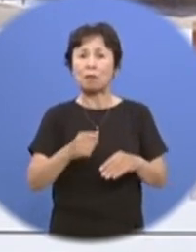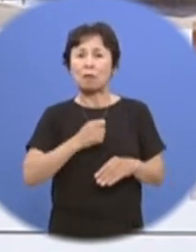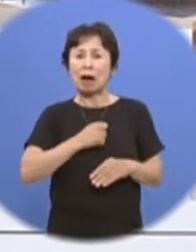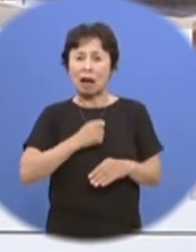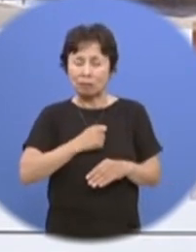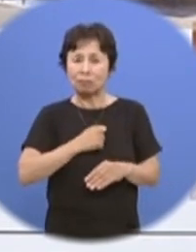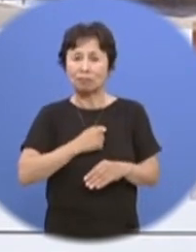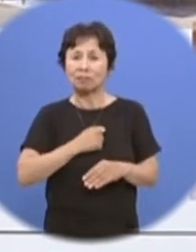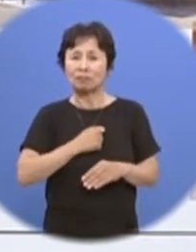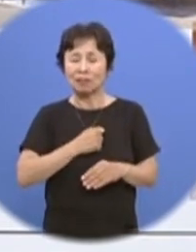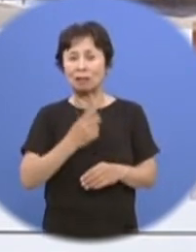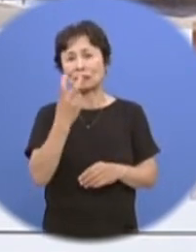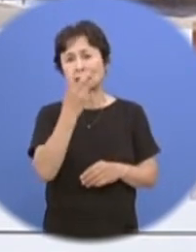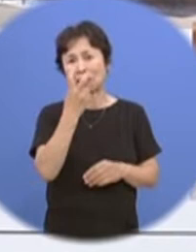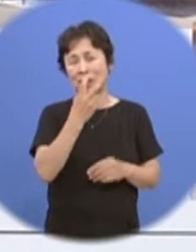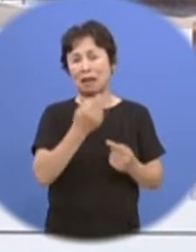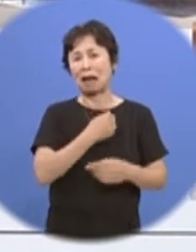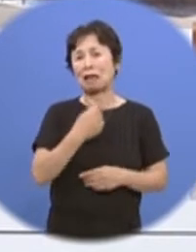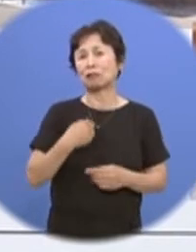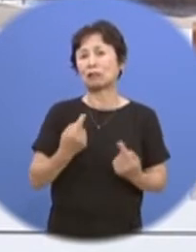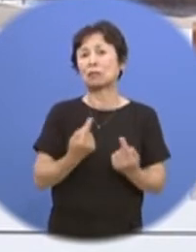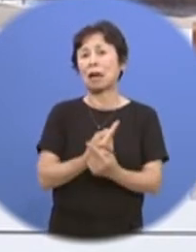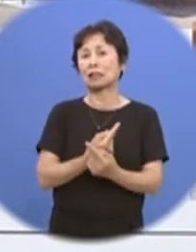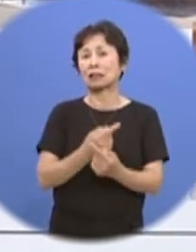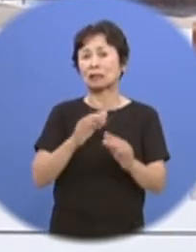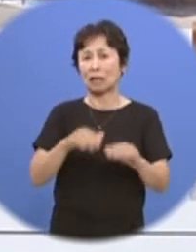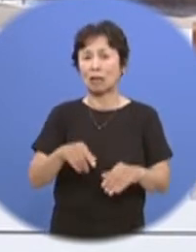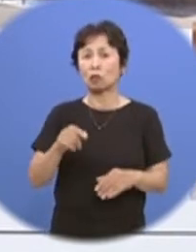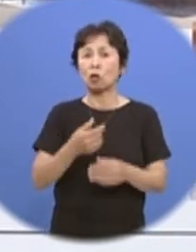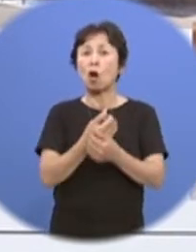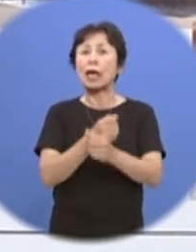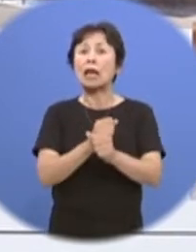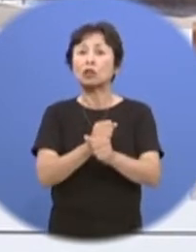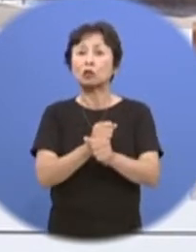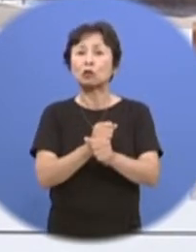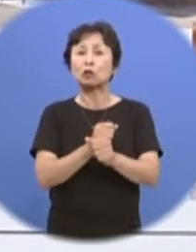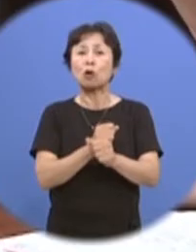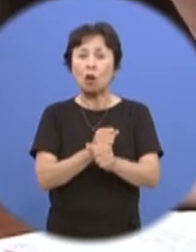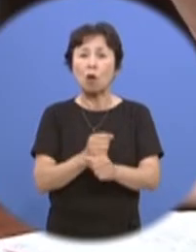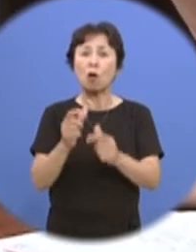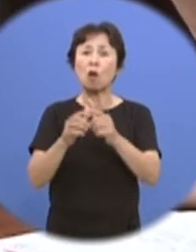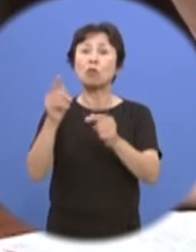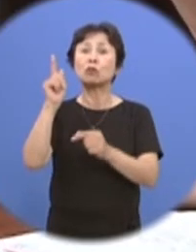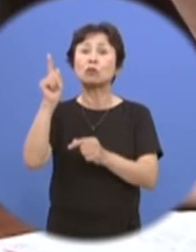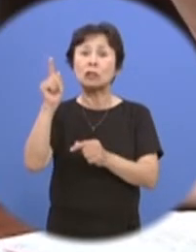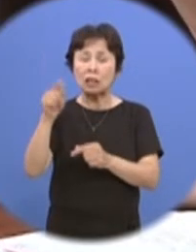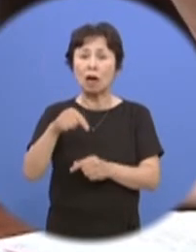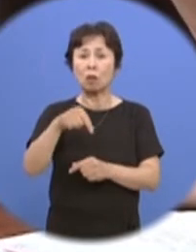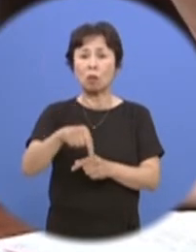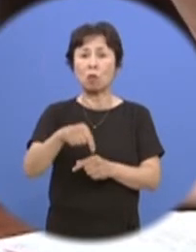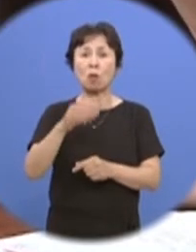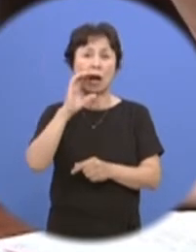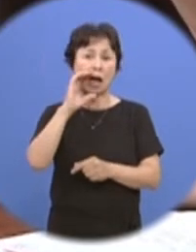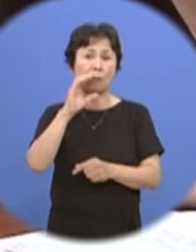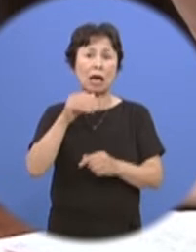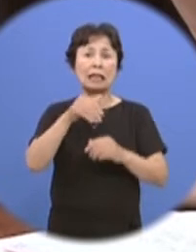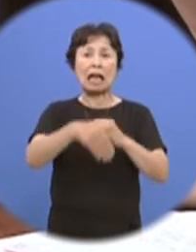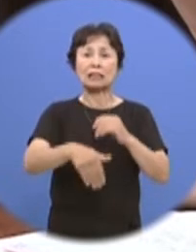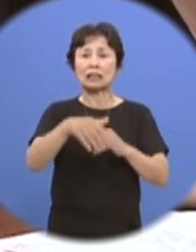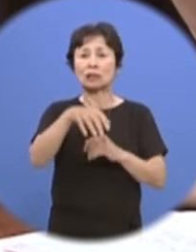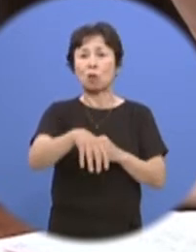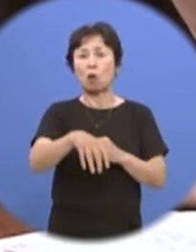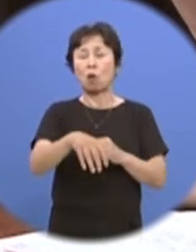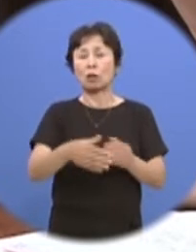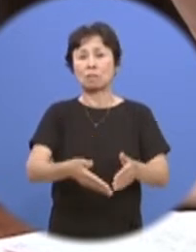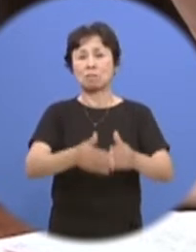るようにした方がいいですよね、でその研究をですね国がここでやってくれてる、でそれが大規模土砂災害対策技